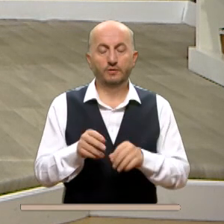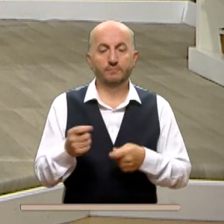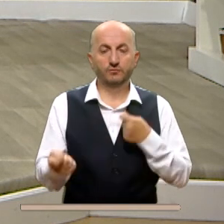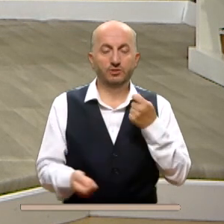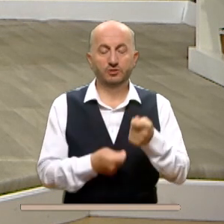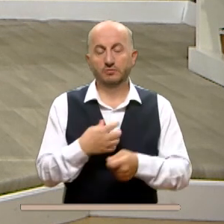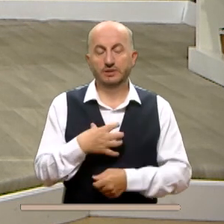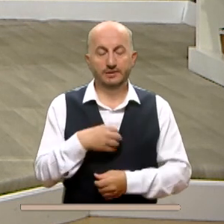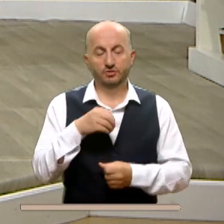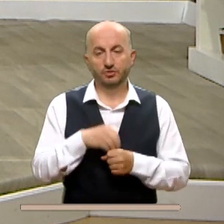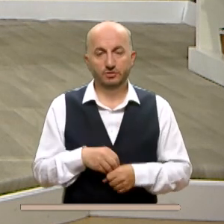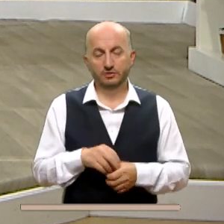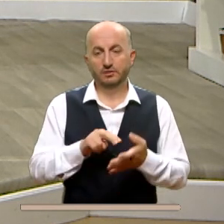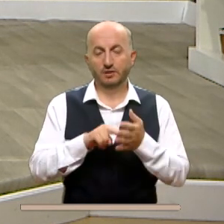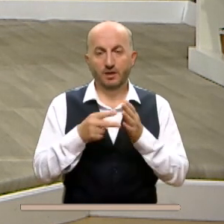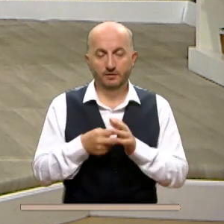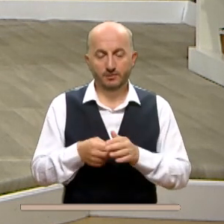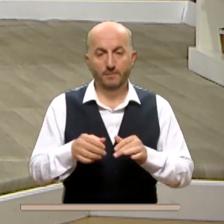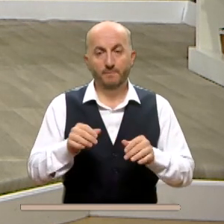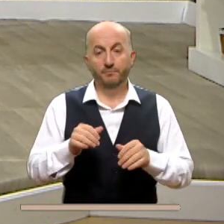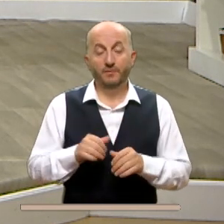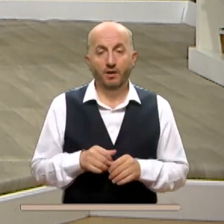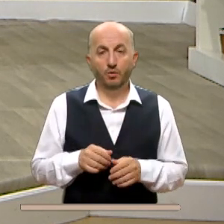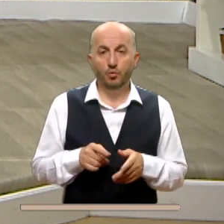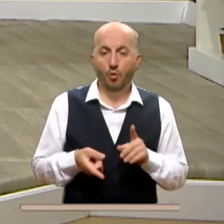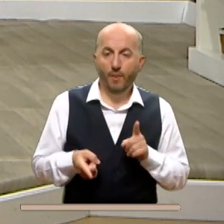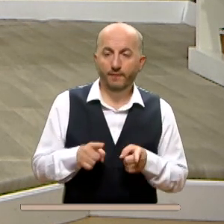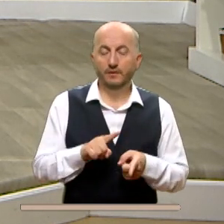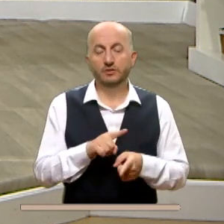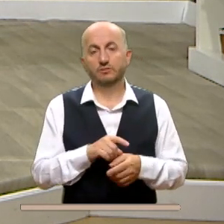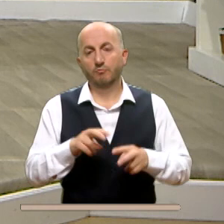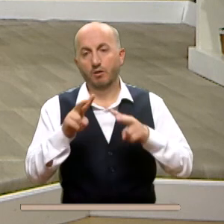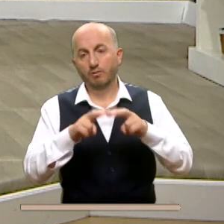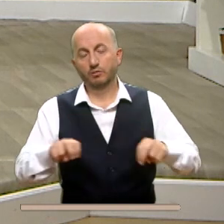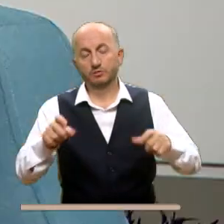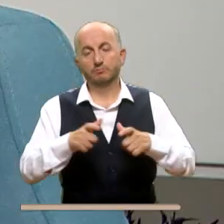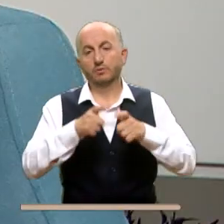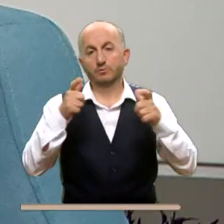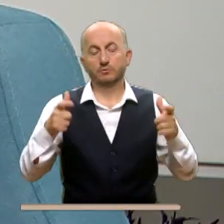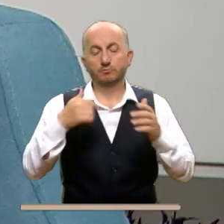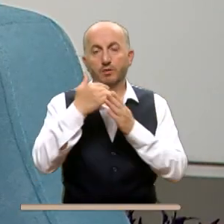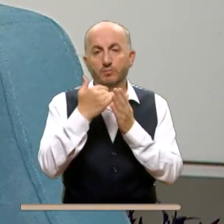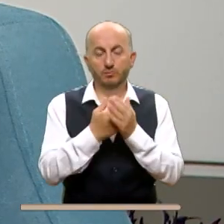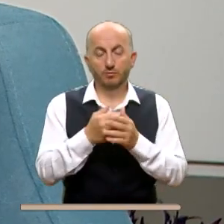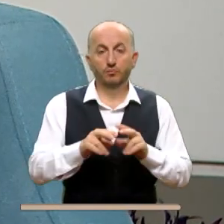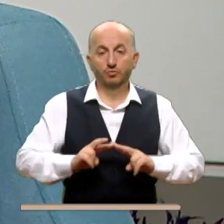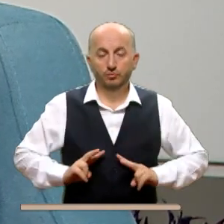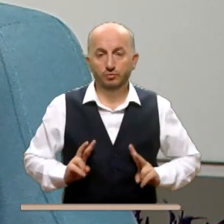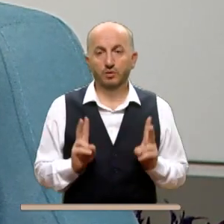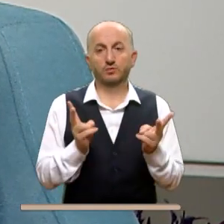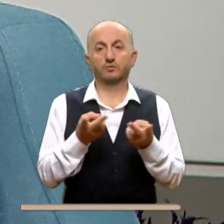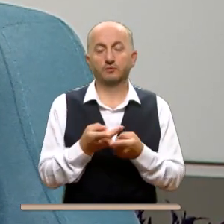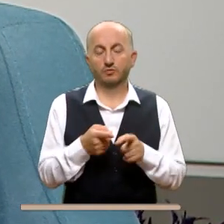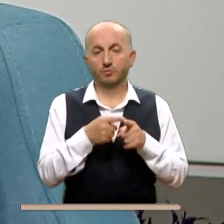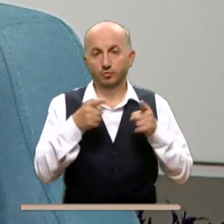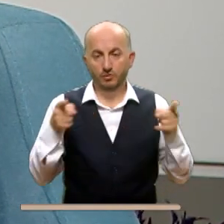içinde idari ve akademik yönetişim, araştırma geliştirme programları, uluslararasılaşma süreçleri